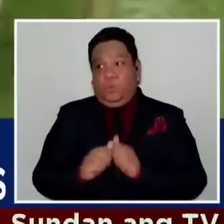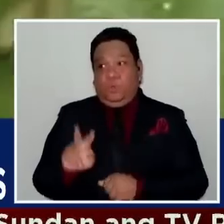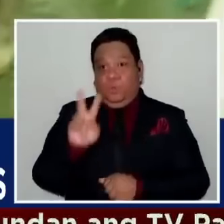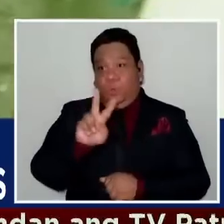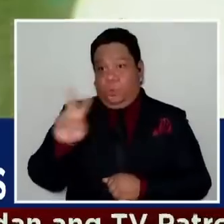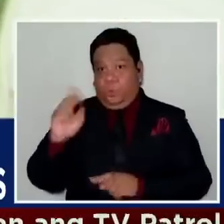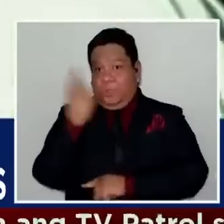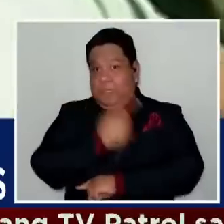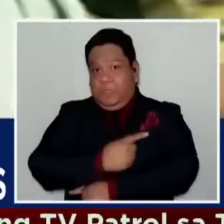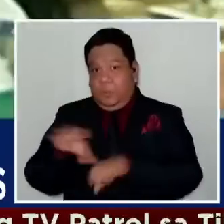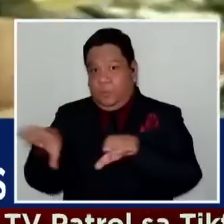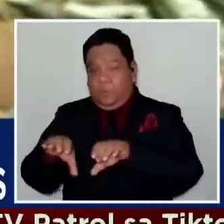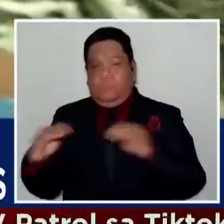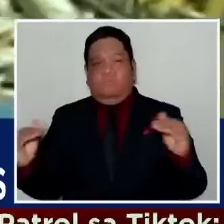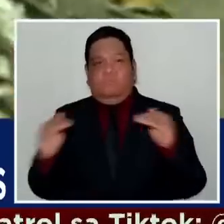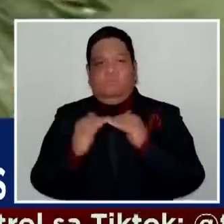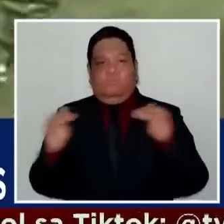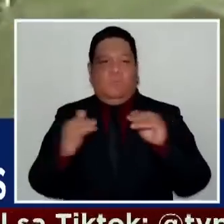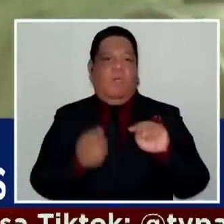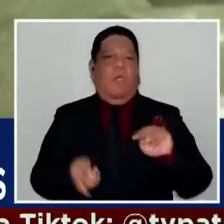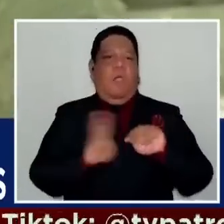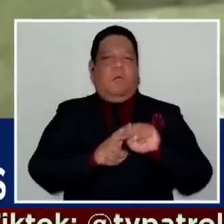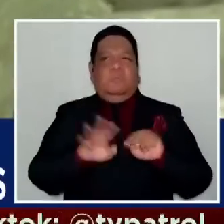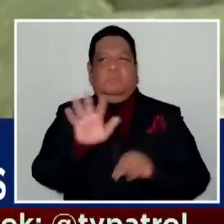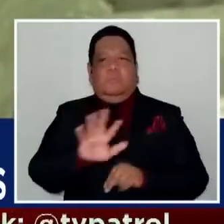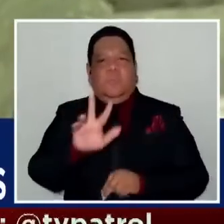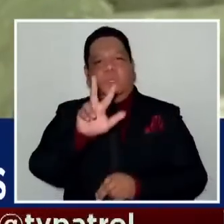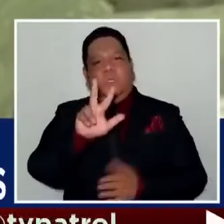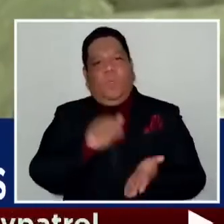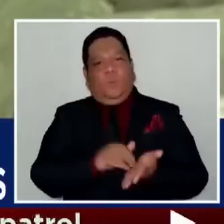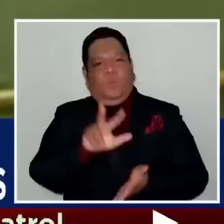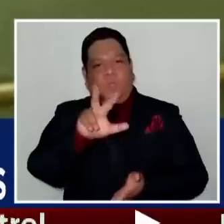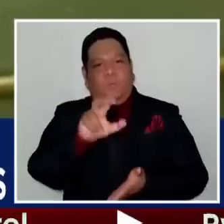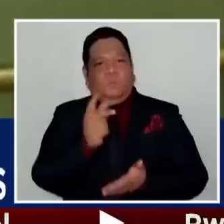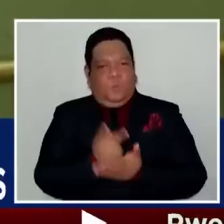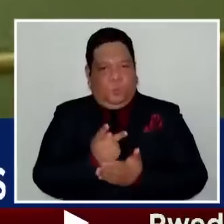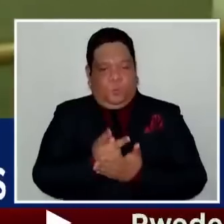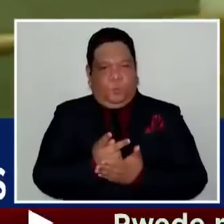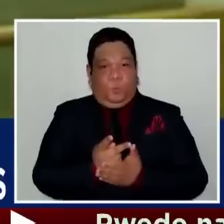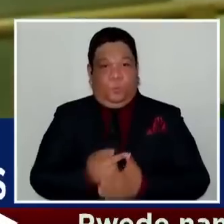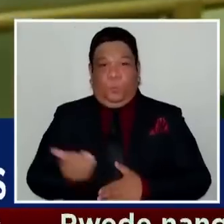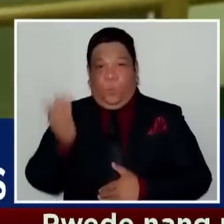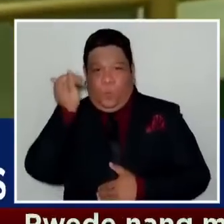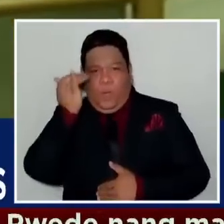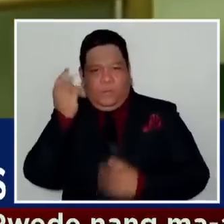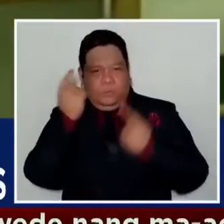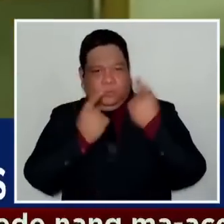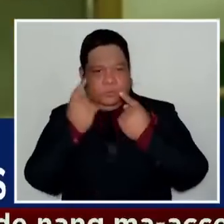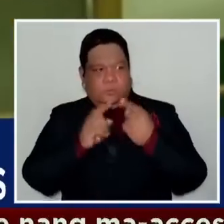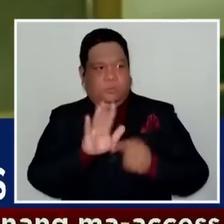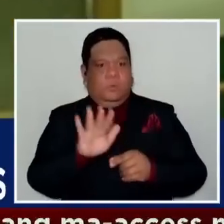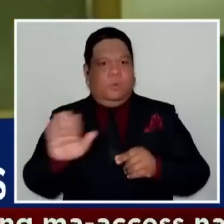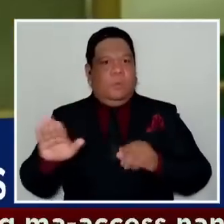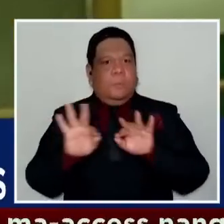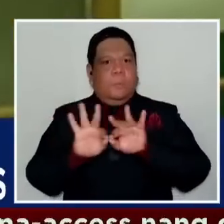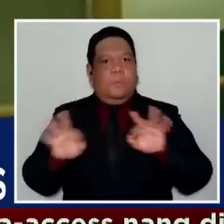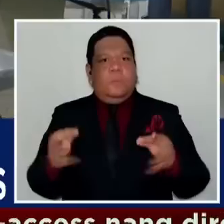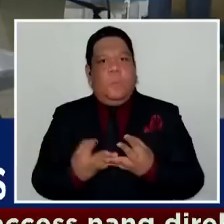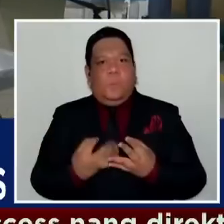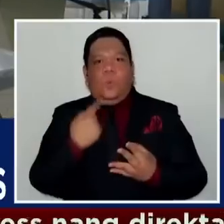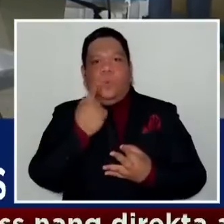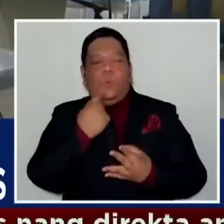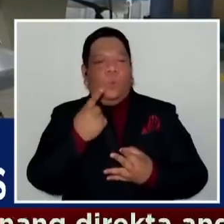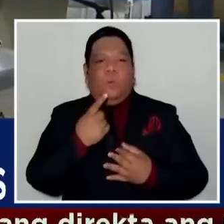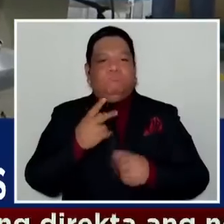3,300 pesos na dagdag sahod. Punto ni Zubiri, konsiderasyon ito sa pamilya ng mga ordinaryong manggagawa at